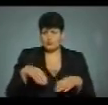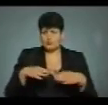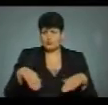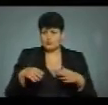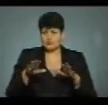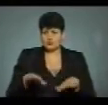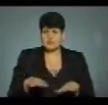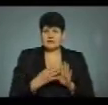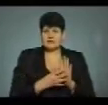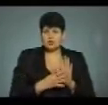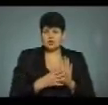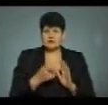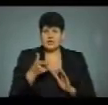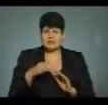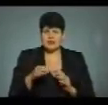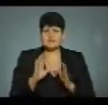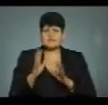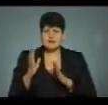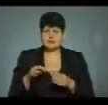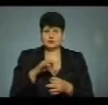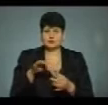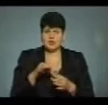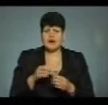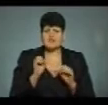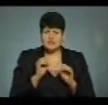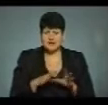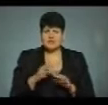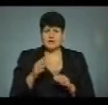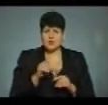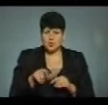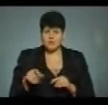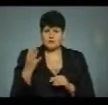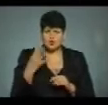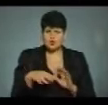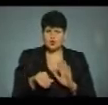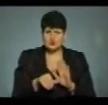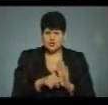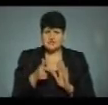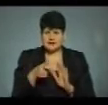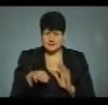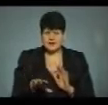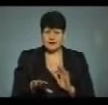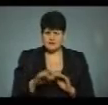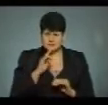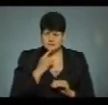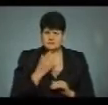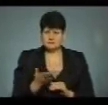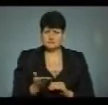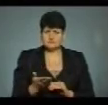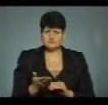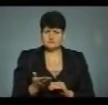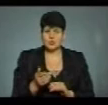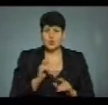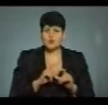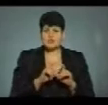90 гектарів саду пустує, а віддати людям 46 гектарів капля гори, і ви не можете... Університет,